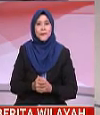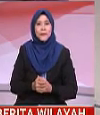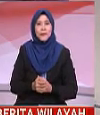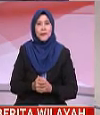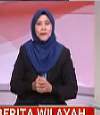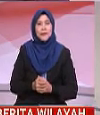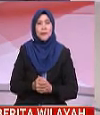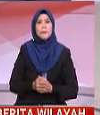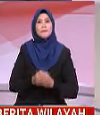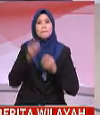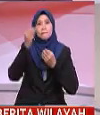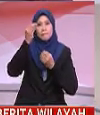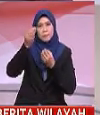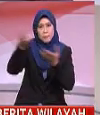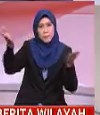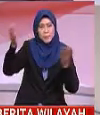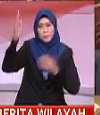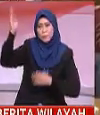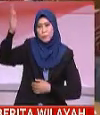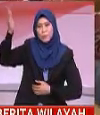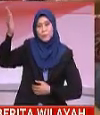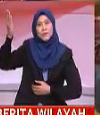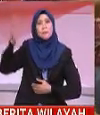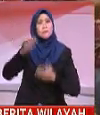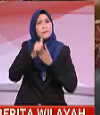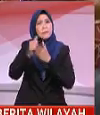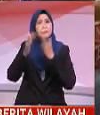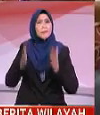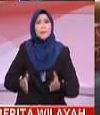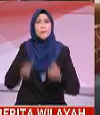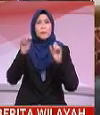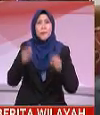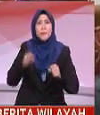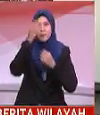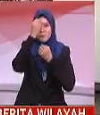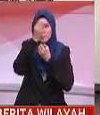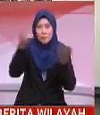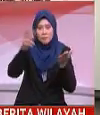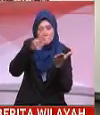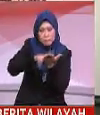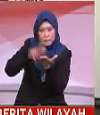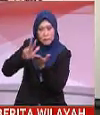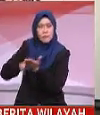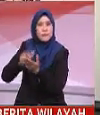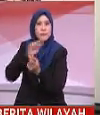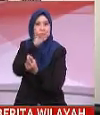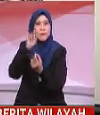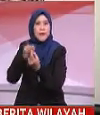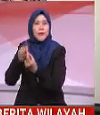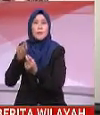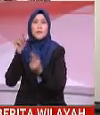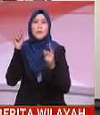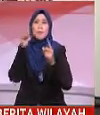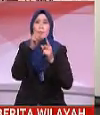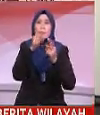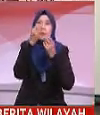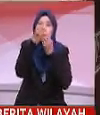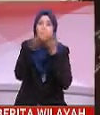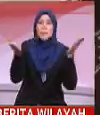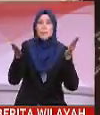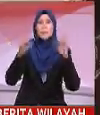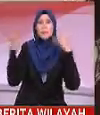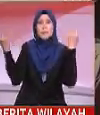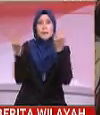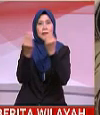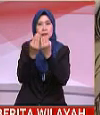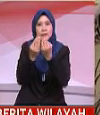Menerusi pendedahan berkenaan, diharap pemimpin terlibat dapat menyalurkan maklumat sahih kepada masyarakat setempat. Dan